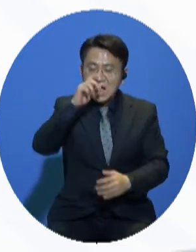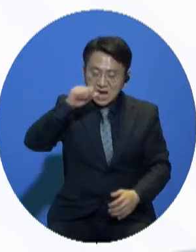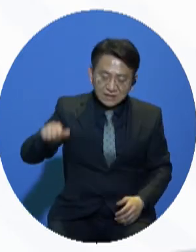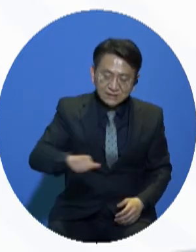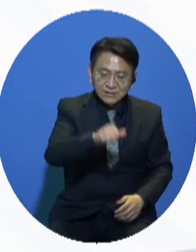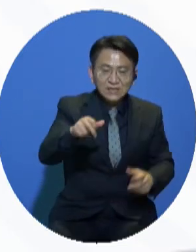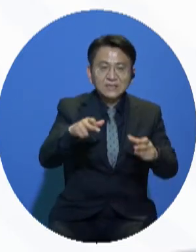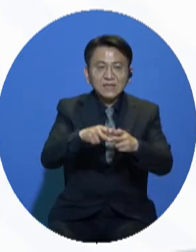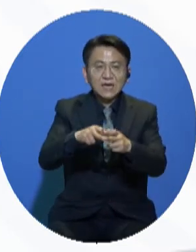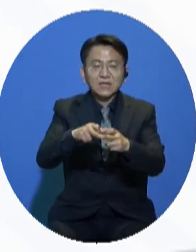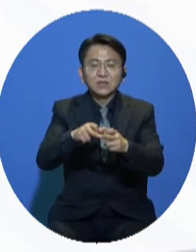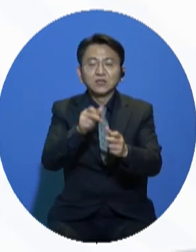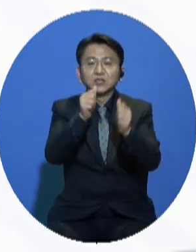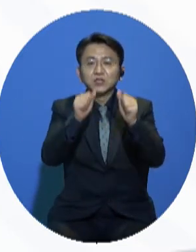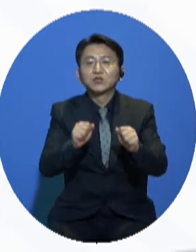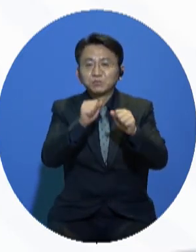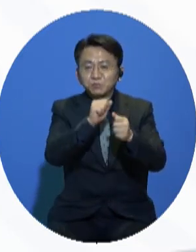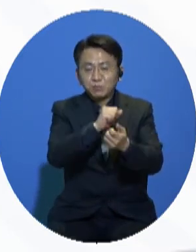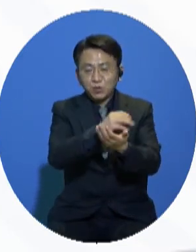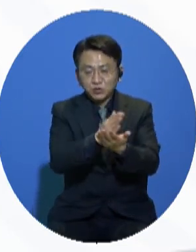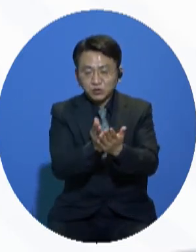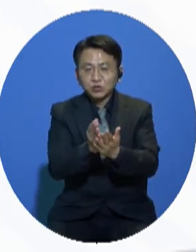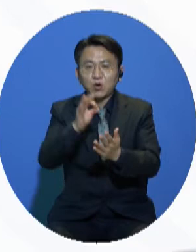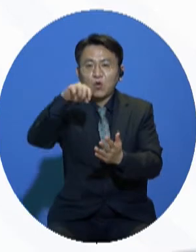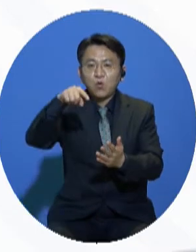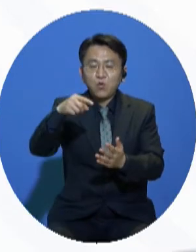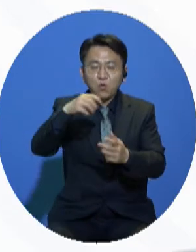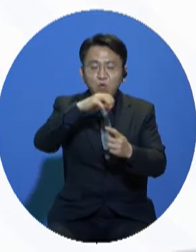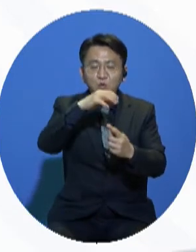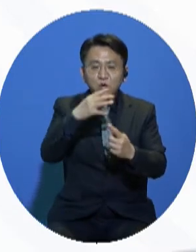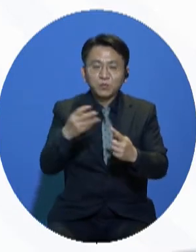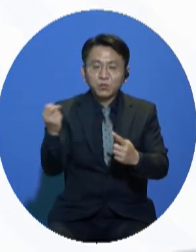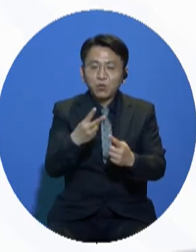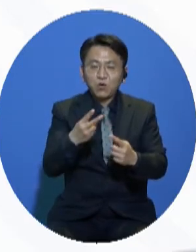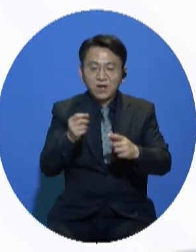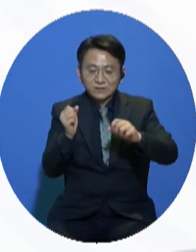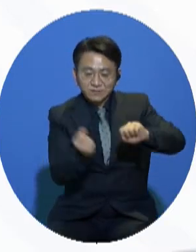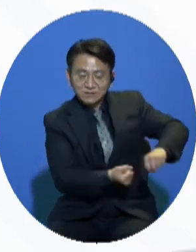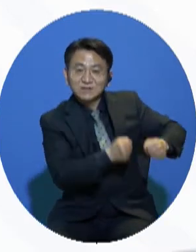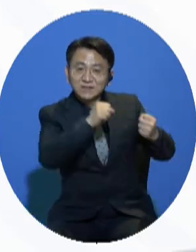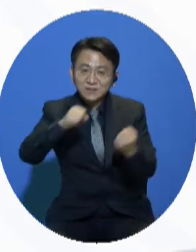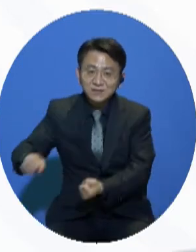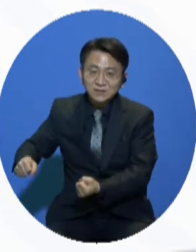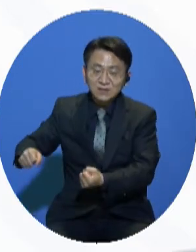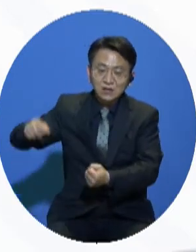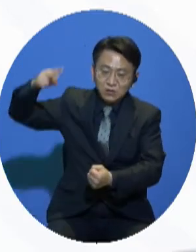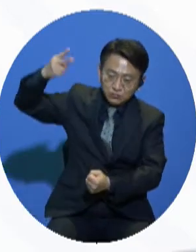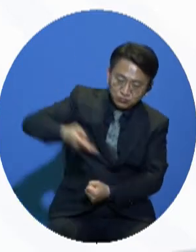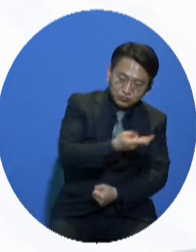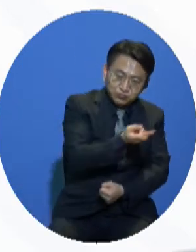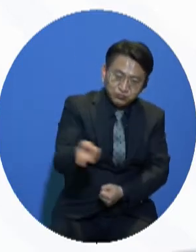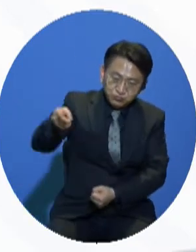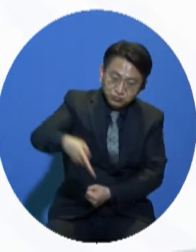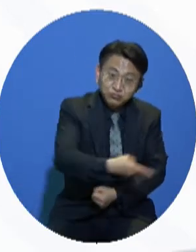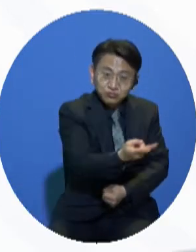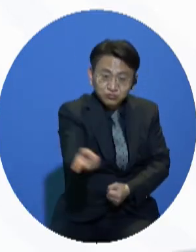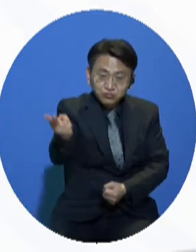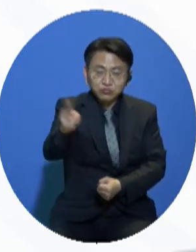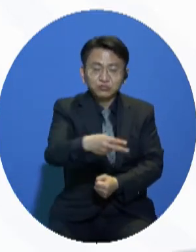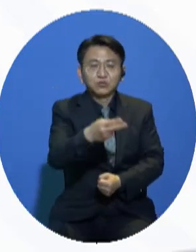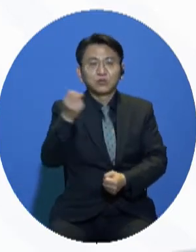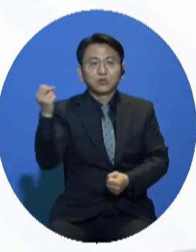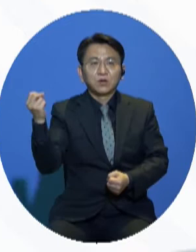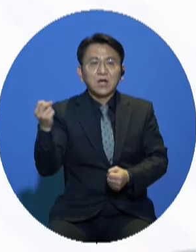패라 스포츠 월드컵 그리고 파라 알파인 스키 활강 이벤트